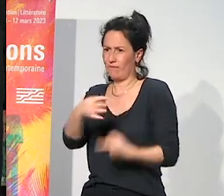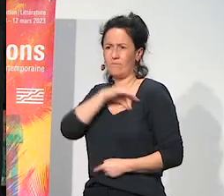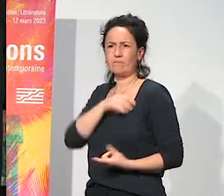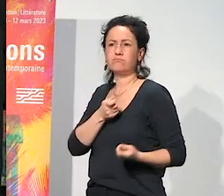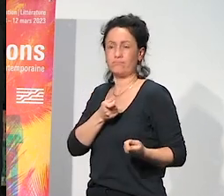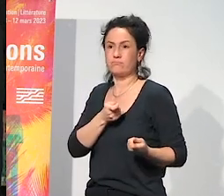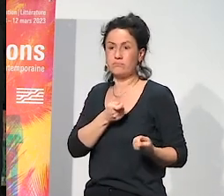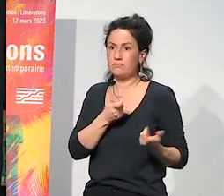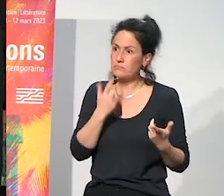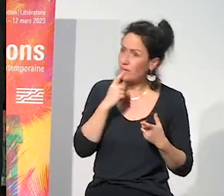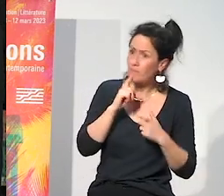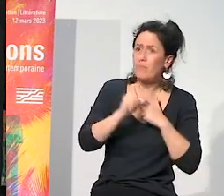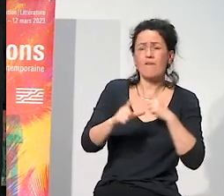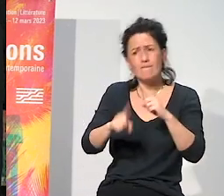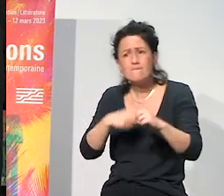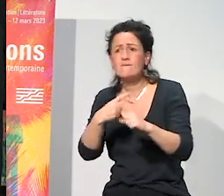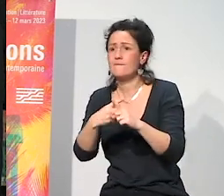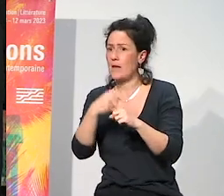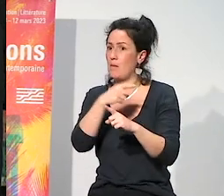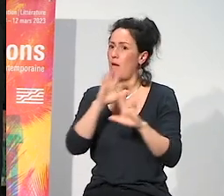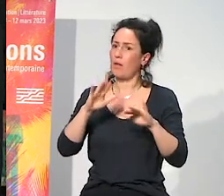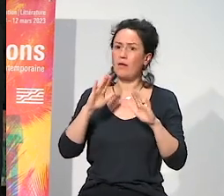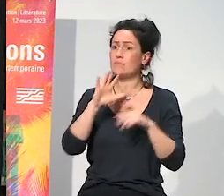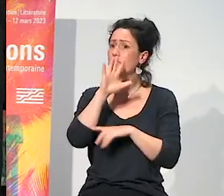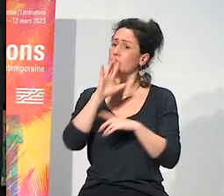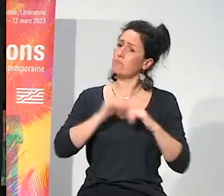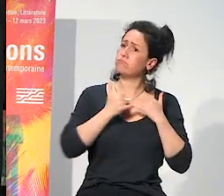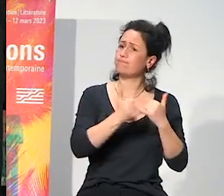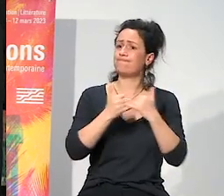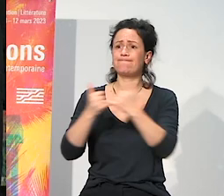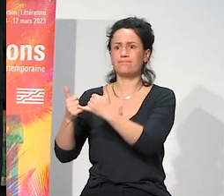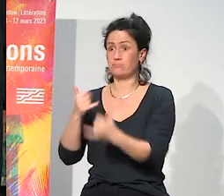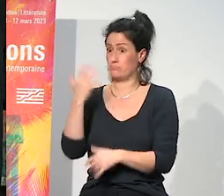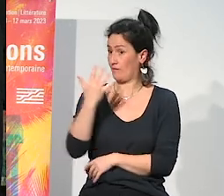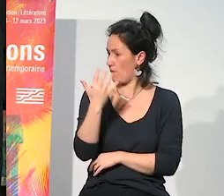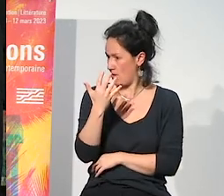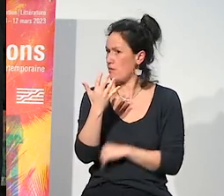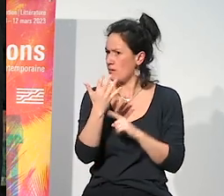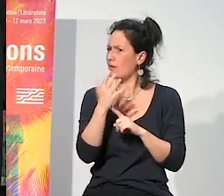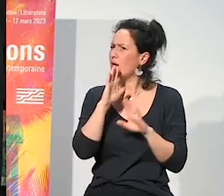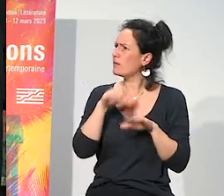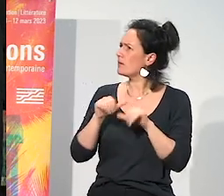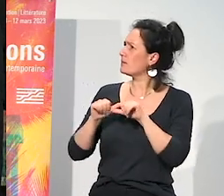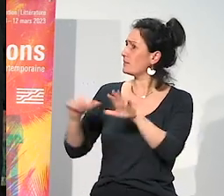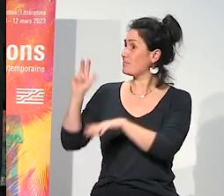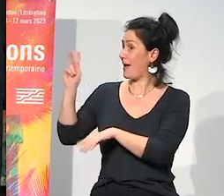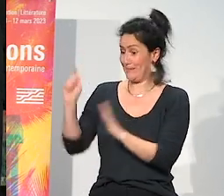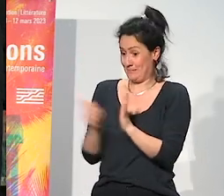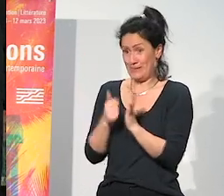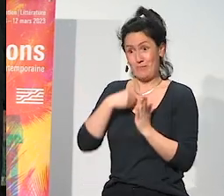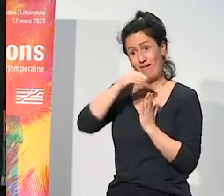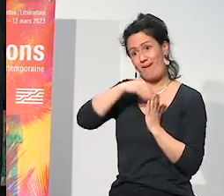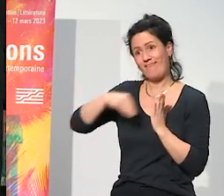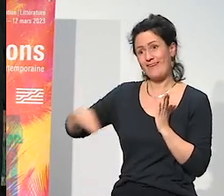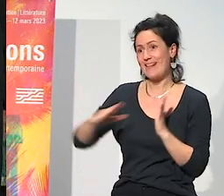Et le film va suivre, le film aux 5 Oscars, qui est d'ailleurs ressorti... à Paris pendant que j'écrivais.